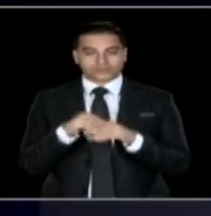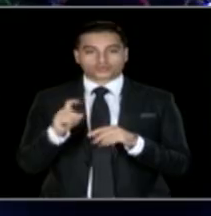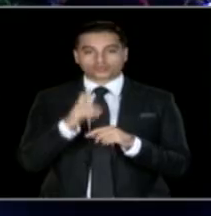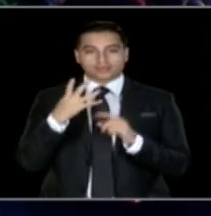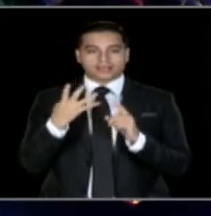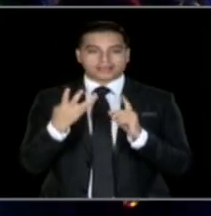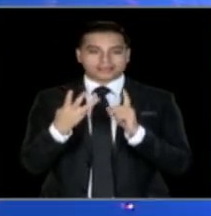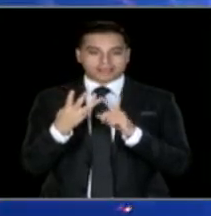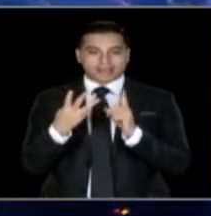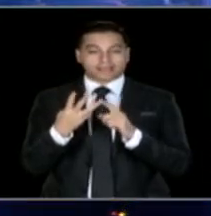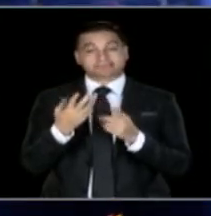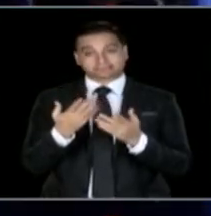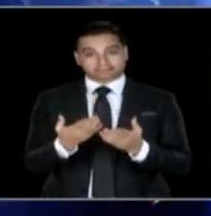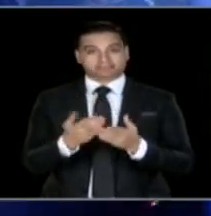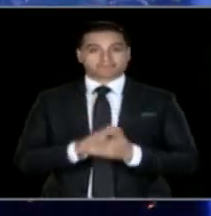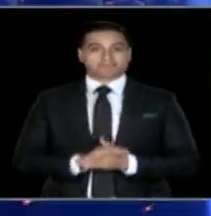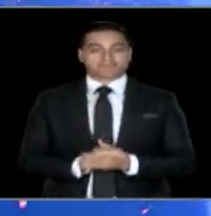السؤال الثالث،